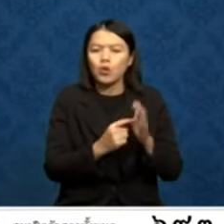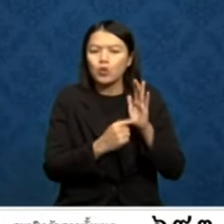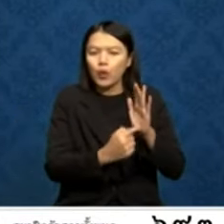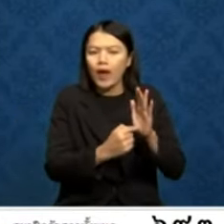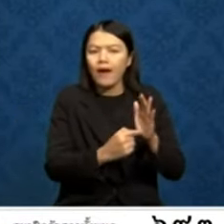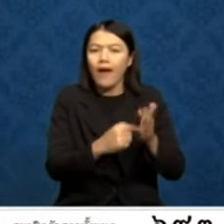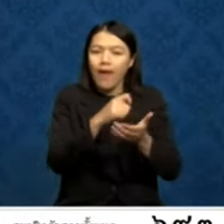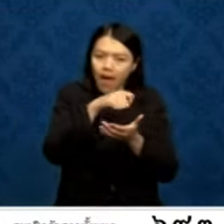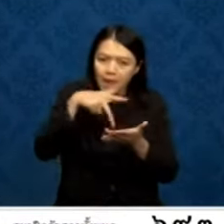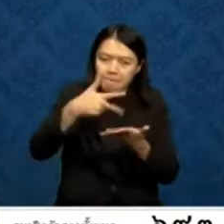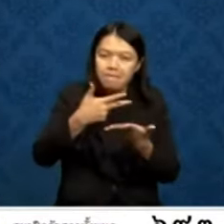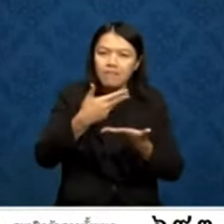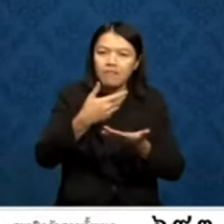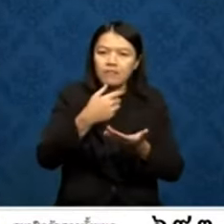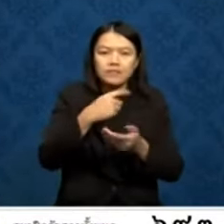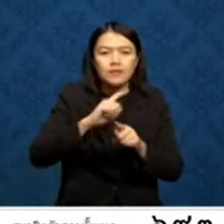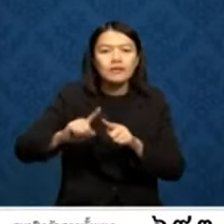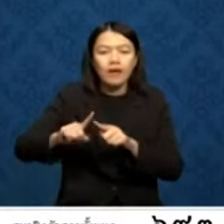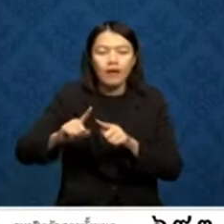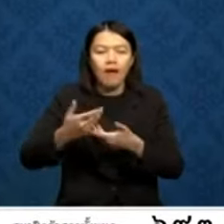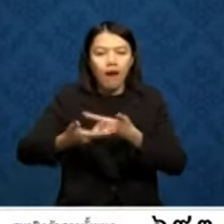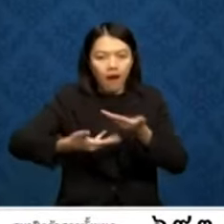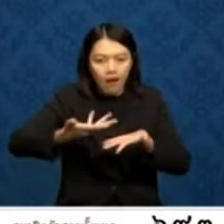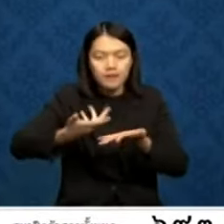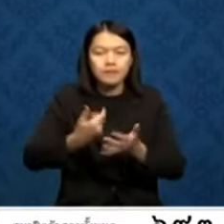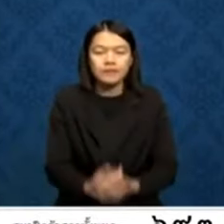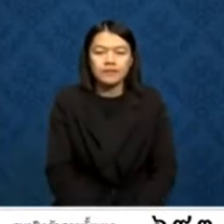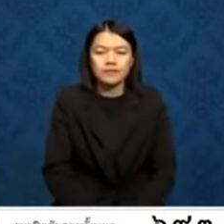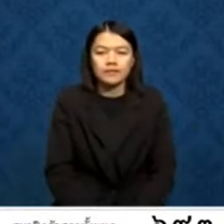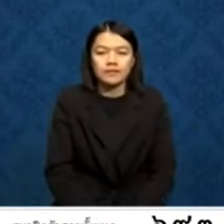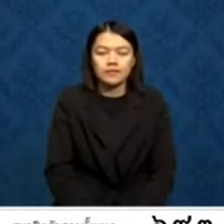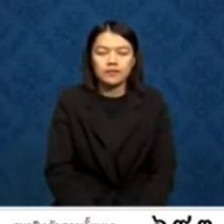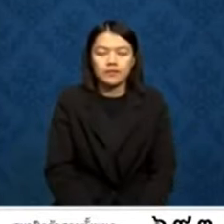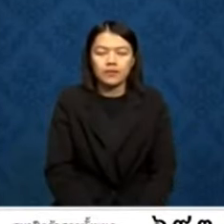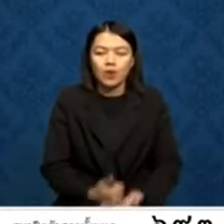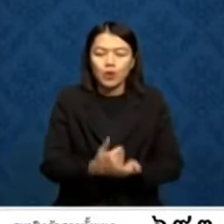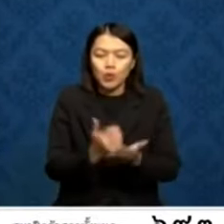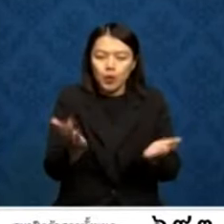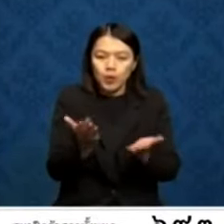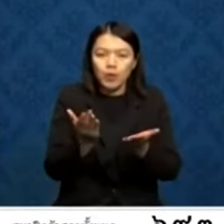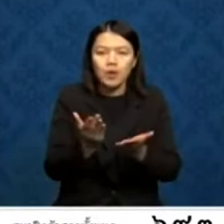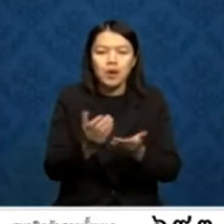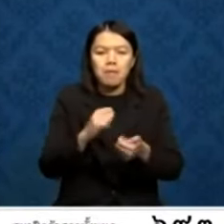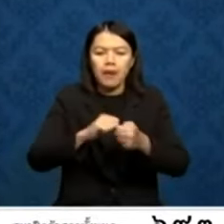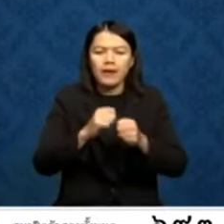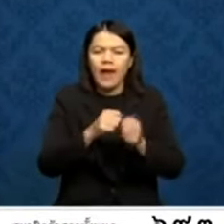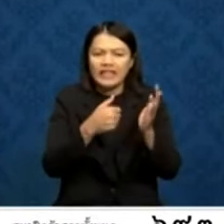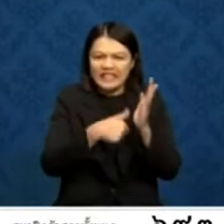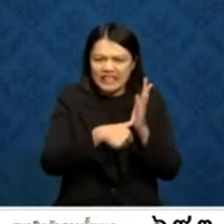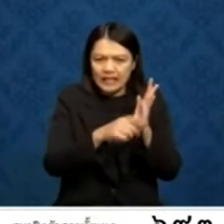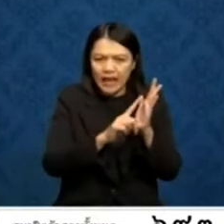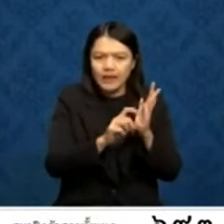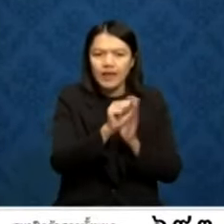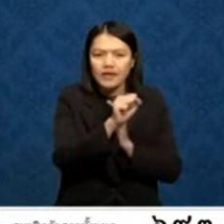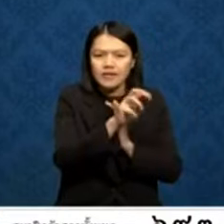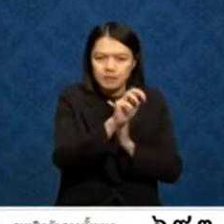น์และการแก้ไขปัญหาหนี้ของ SME เช่นการ